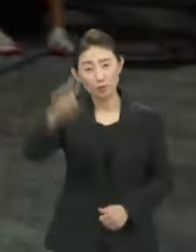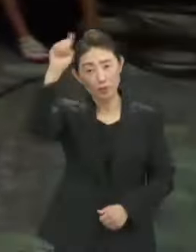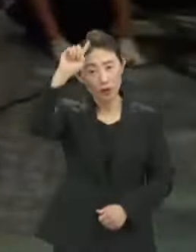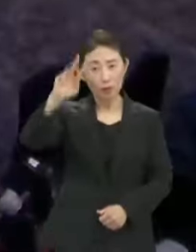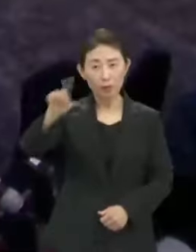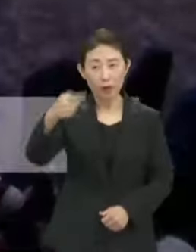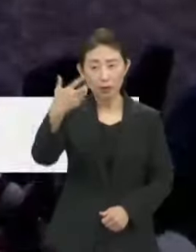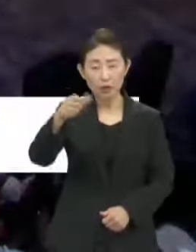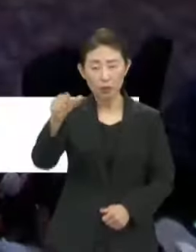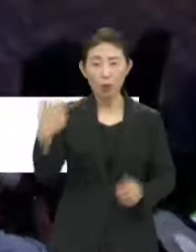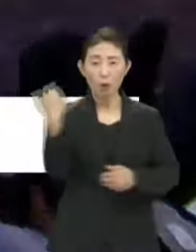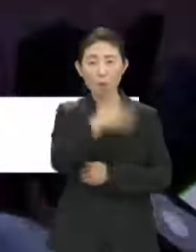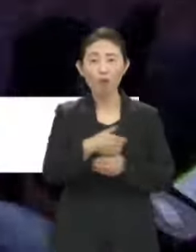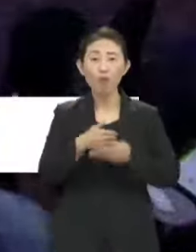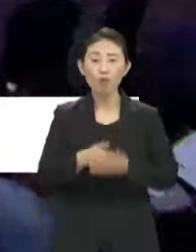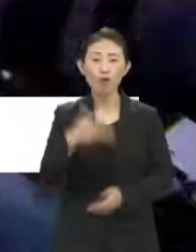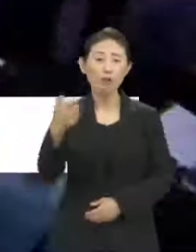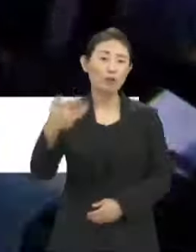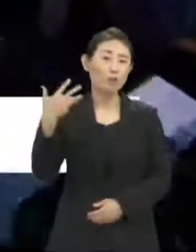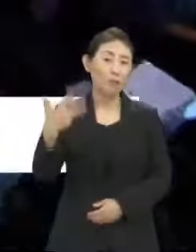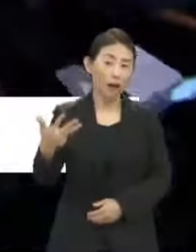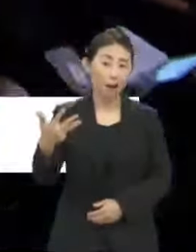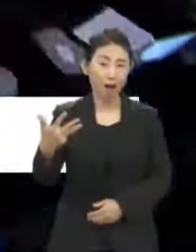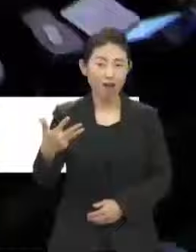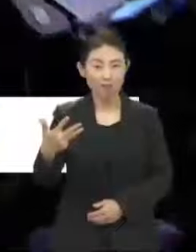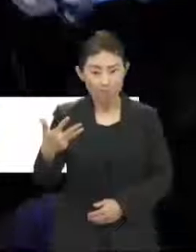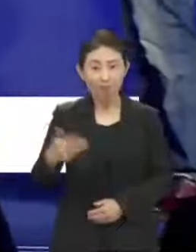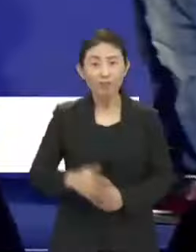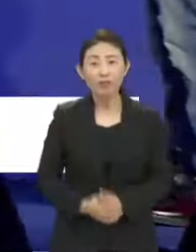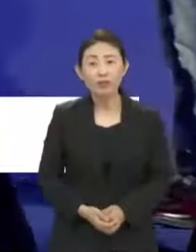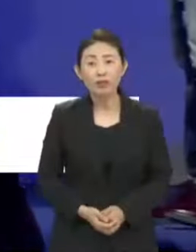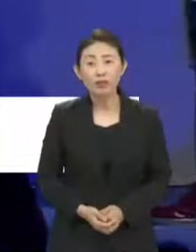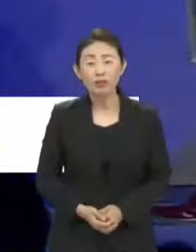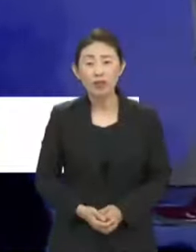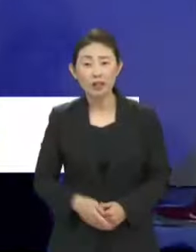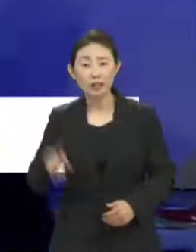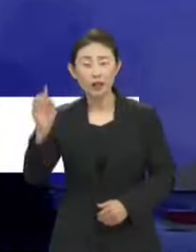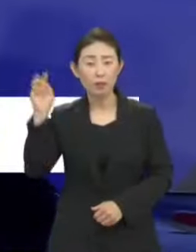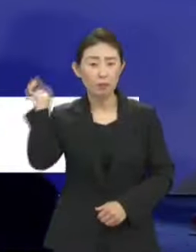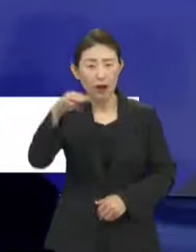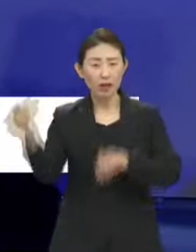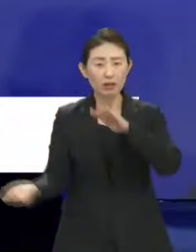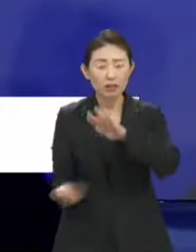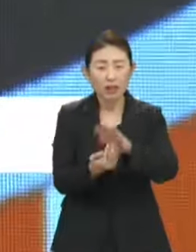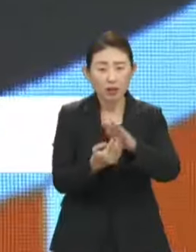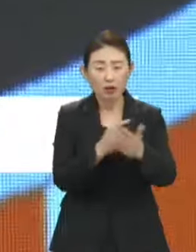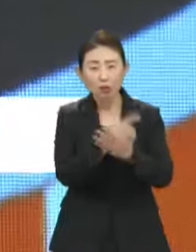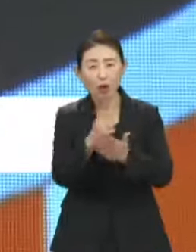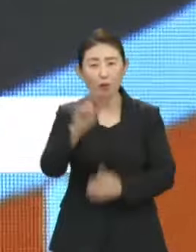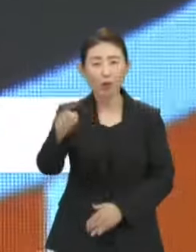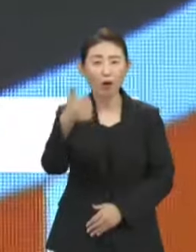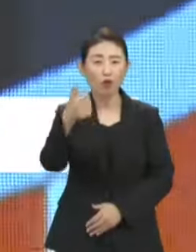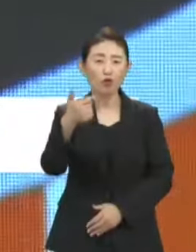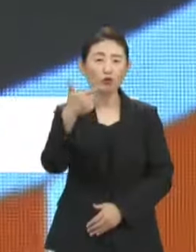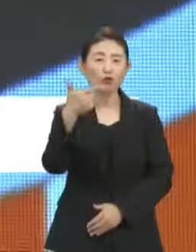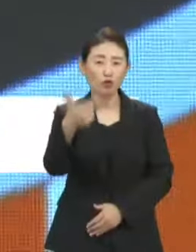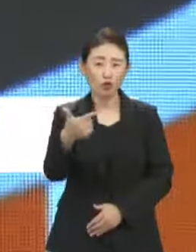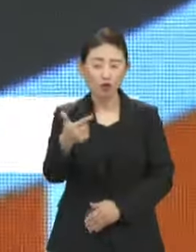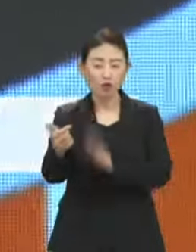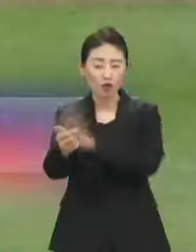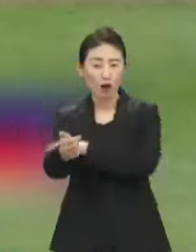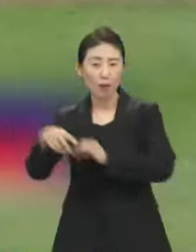185cm의 키에 몸무게 88kg의 다부진 체격인 정우주는 최고 구속 156km까지 기록한 우완